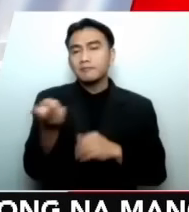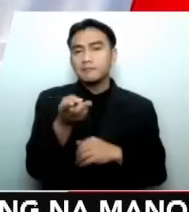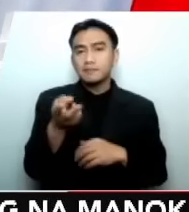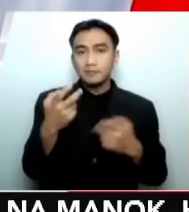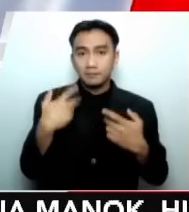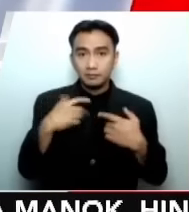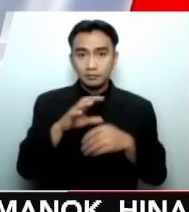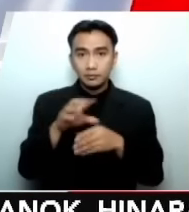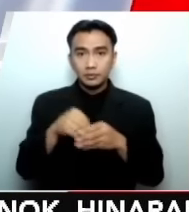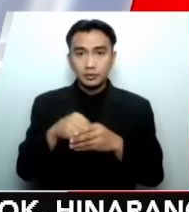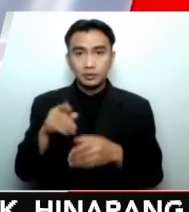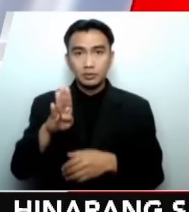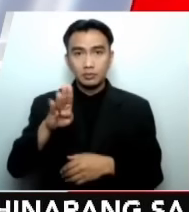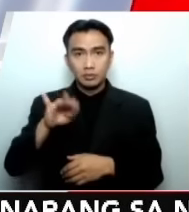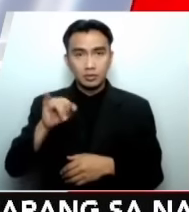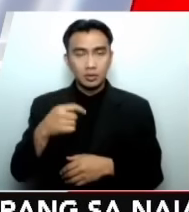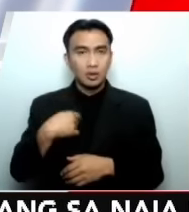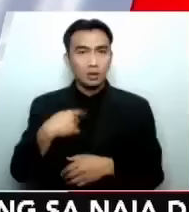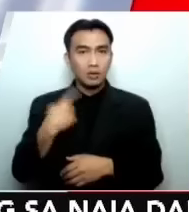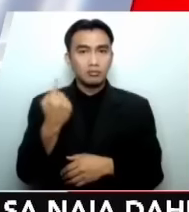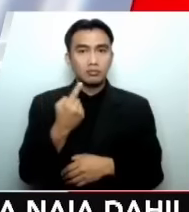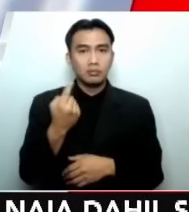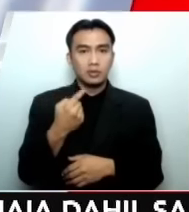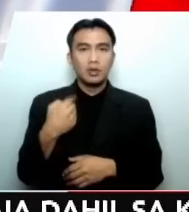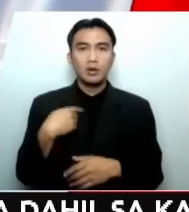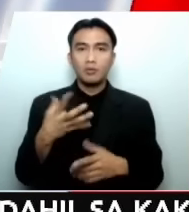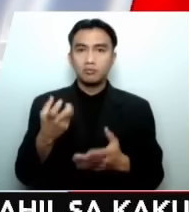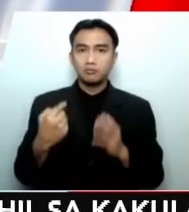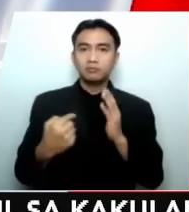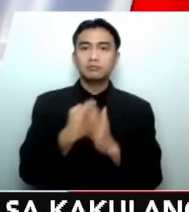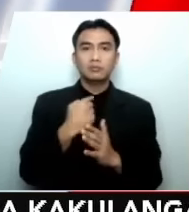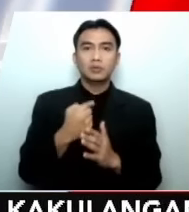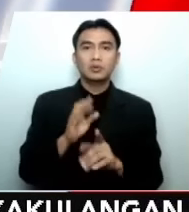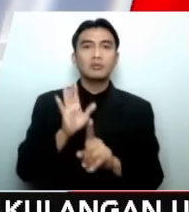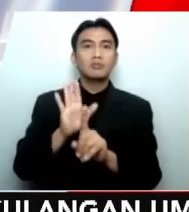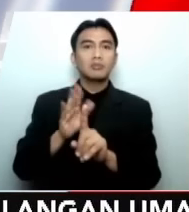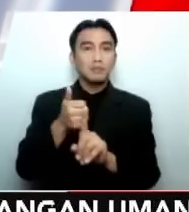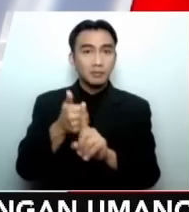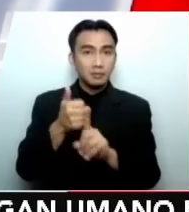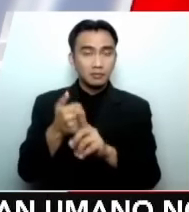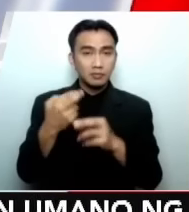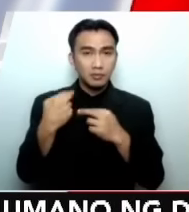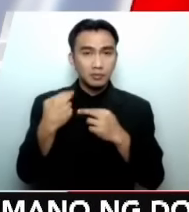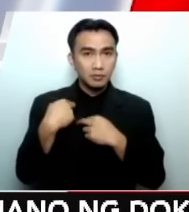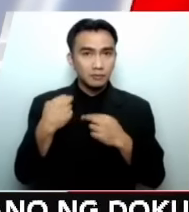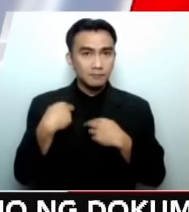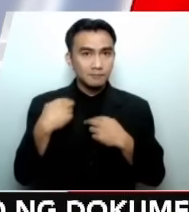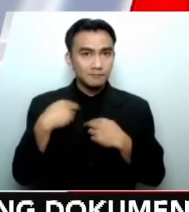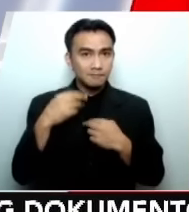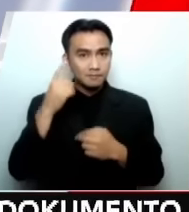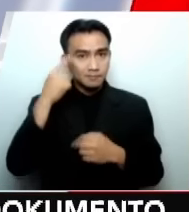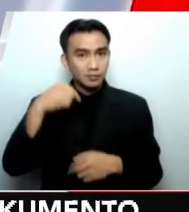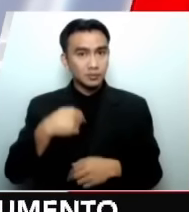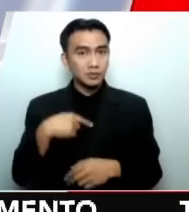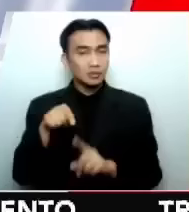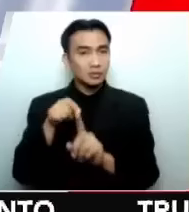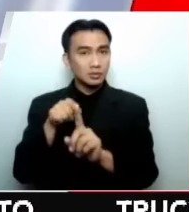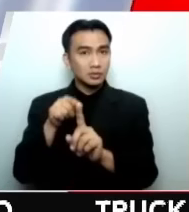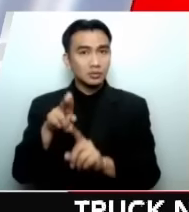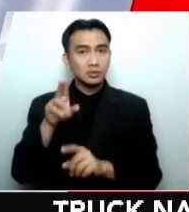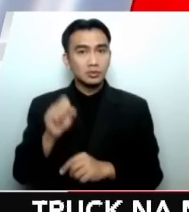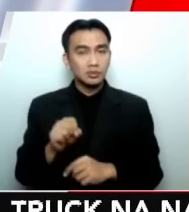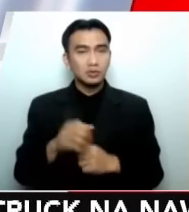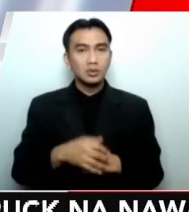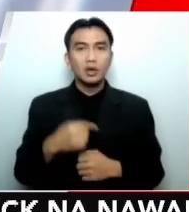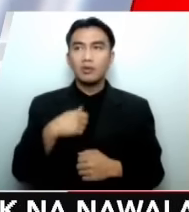na ako ay inyo nang ipaligwak at binigay sa kanilang kamay? Kung ganyan ang ginawa ninyo, I will not honor you. I